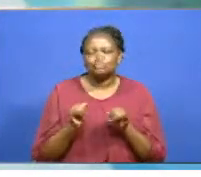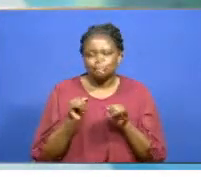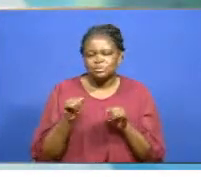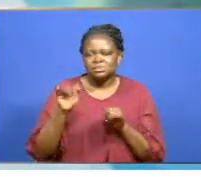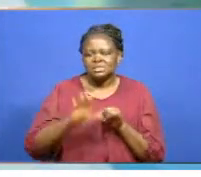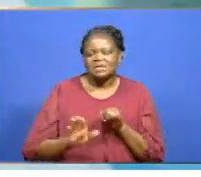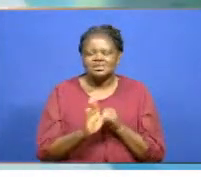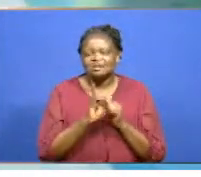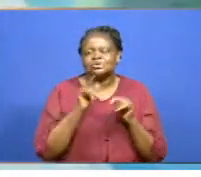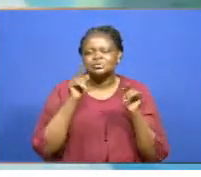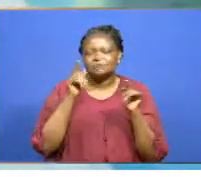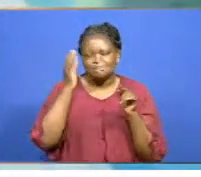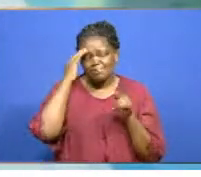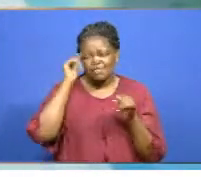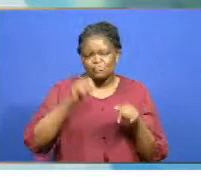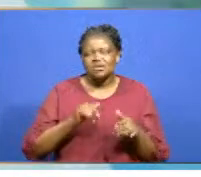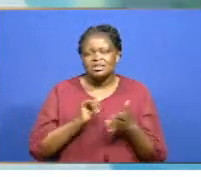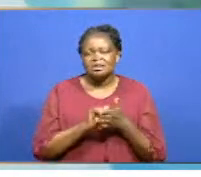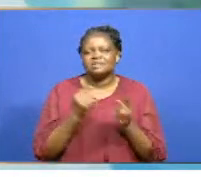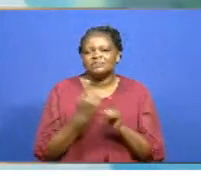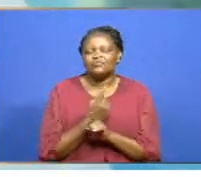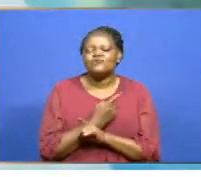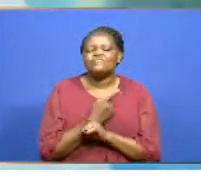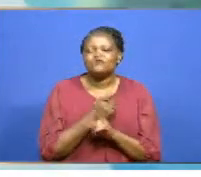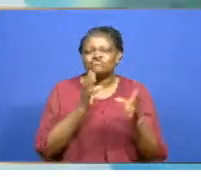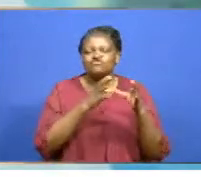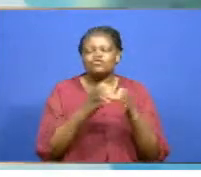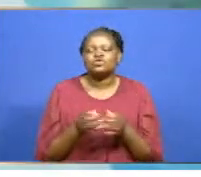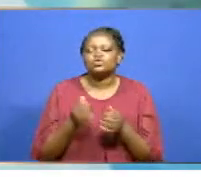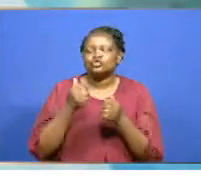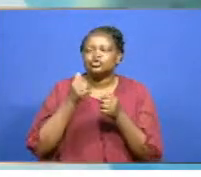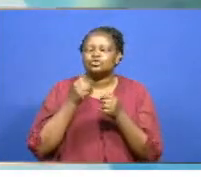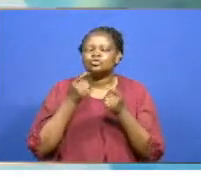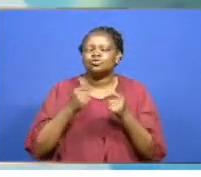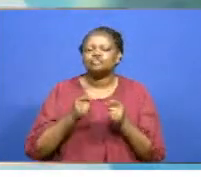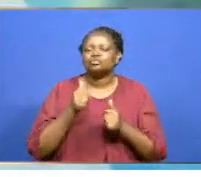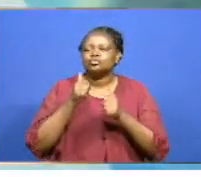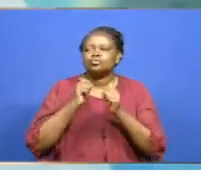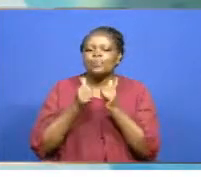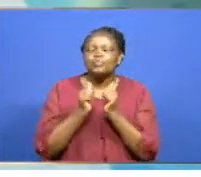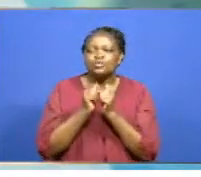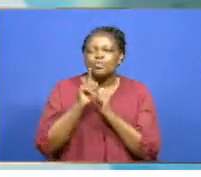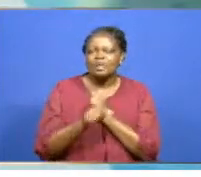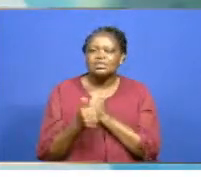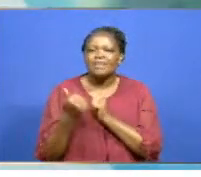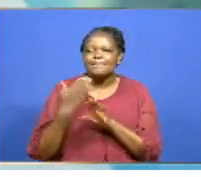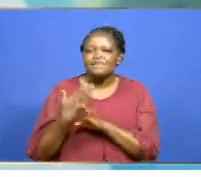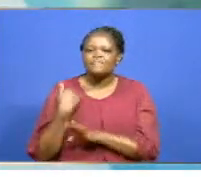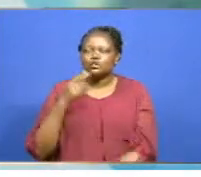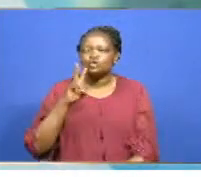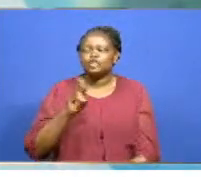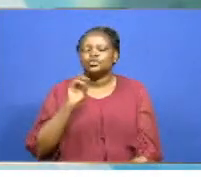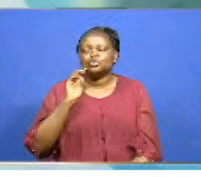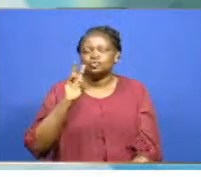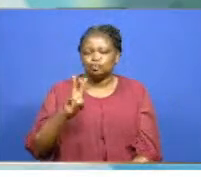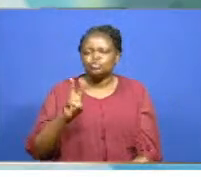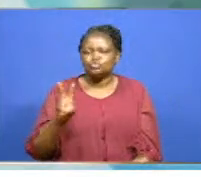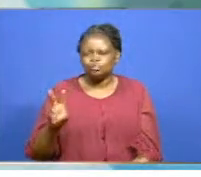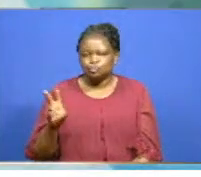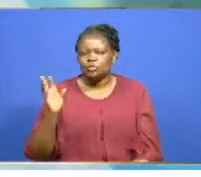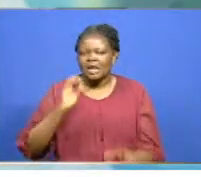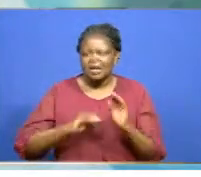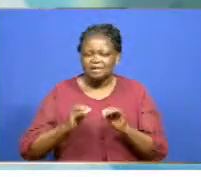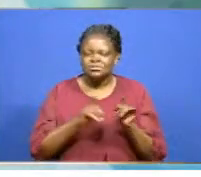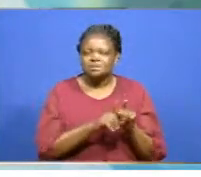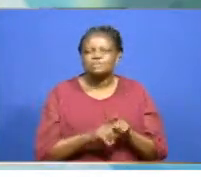ya kwamba sasa hivi vyama mbalimbali vinajaribu kupimana nguvu kabla ya uchaguzi mkuu wa mwaka 2022, na hivyo basi